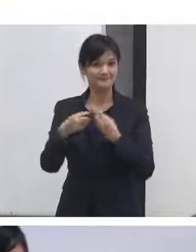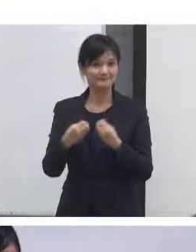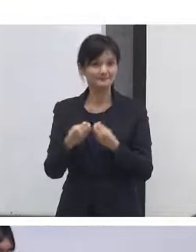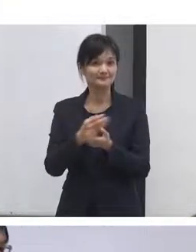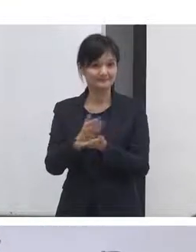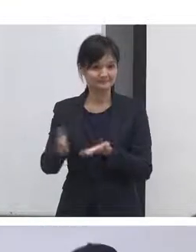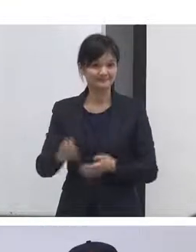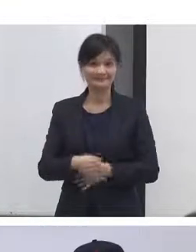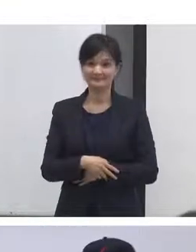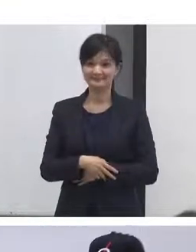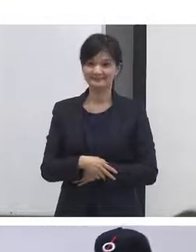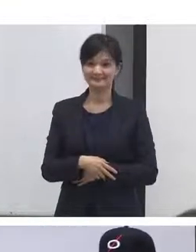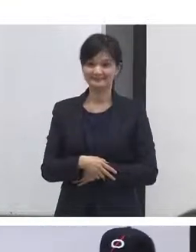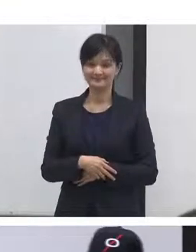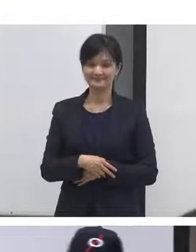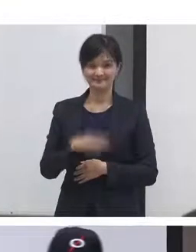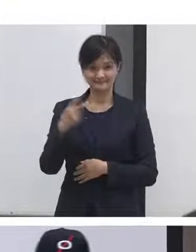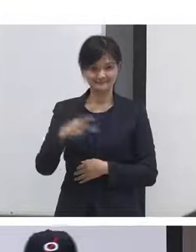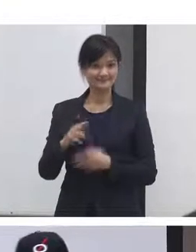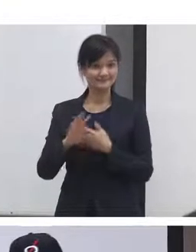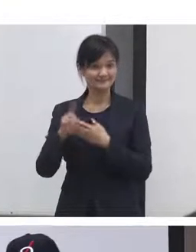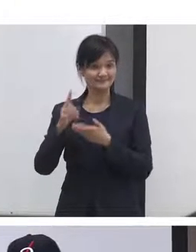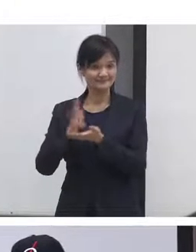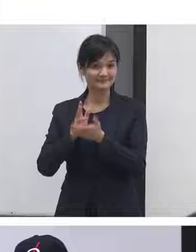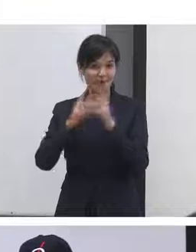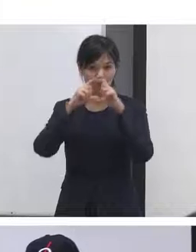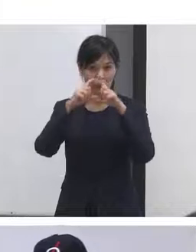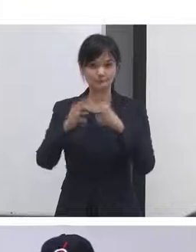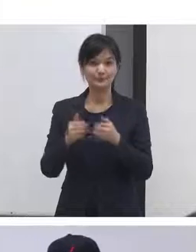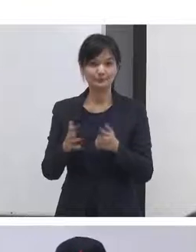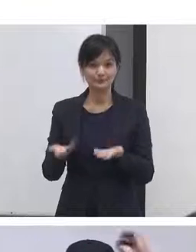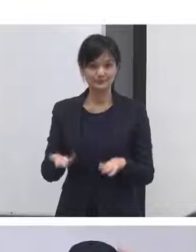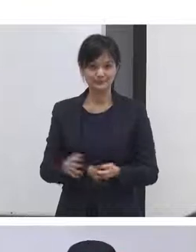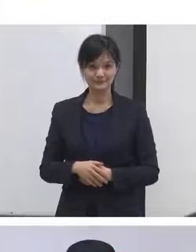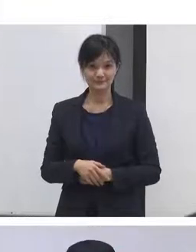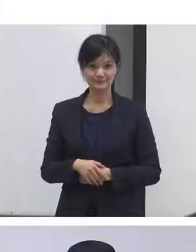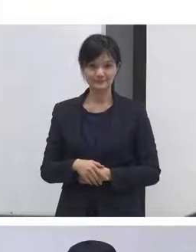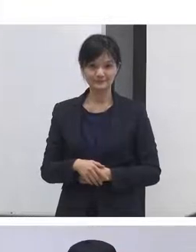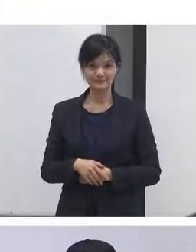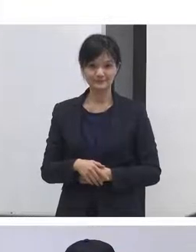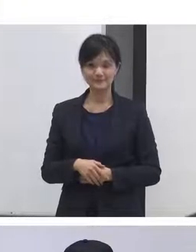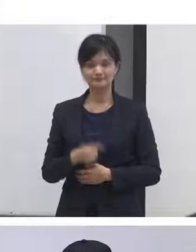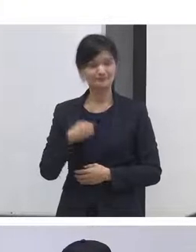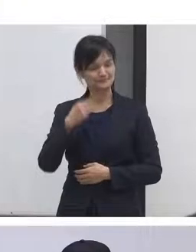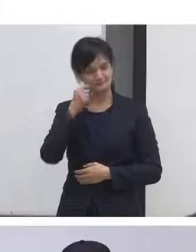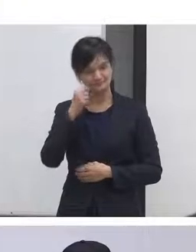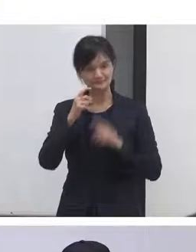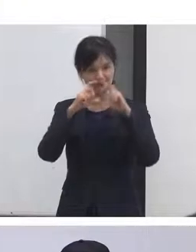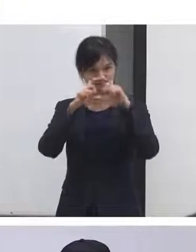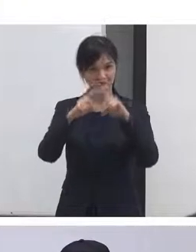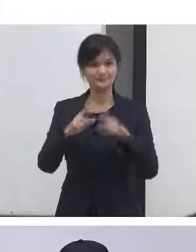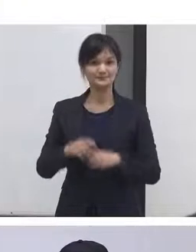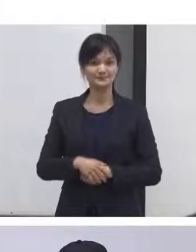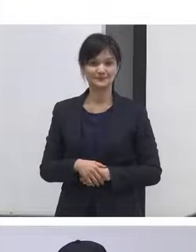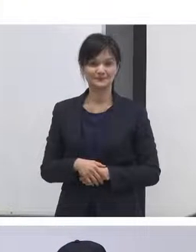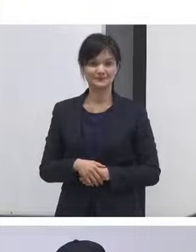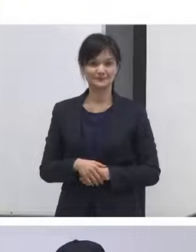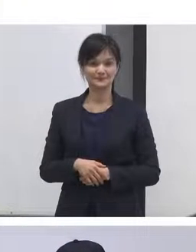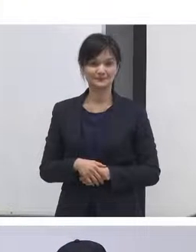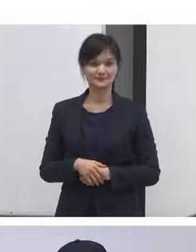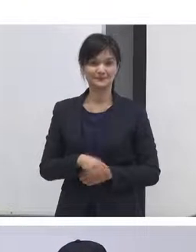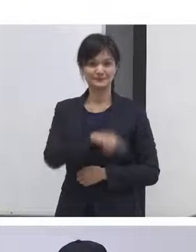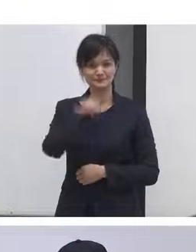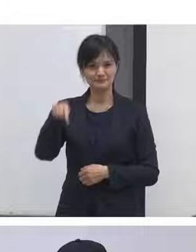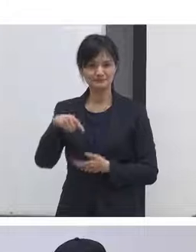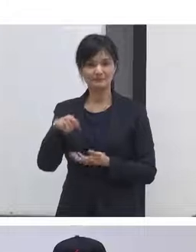这边林东要不要也提一下？ 这其实还真的蛮难回应的地方只在于说，其实